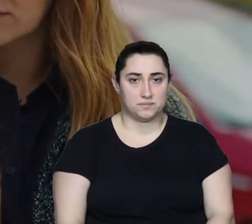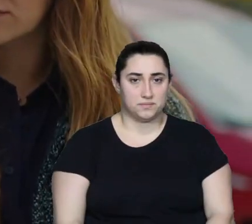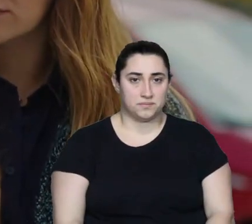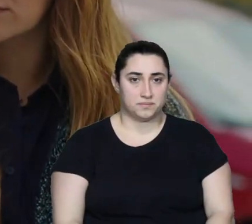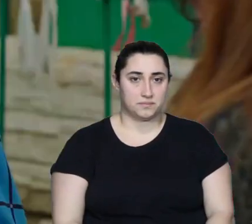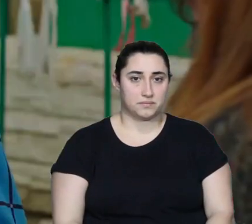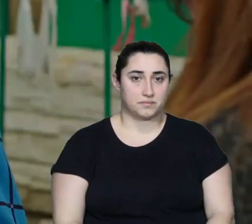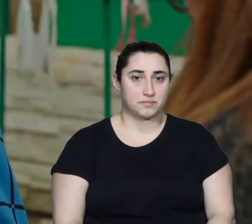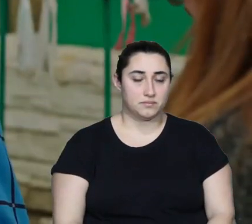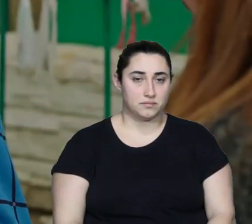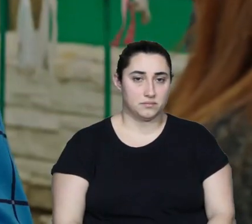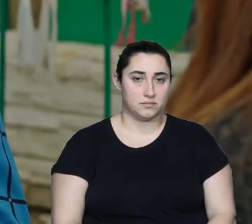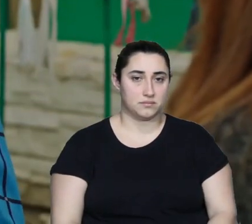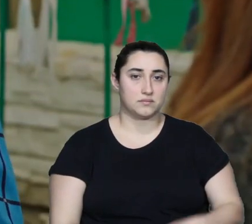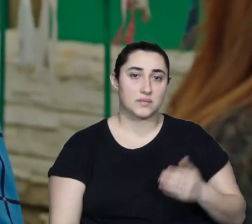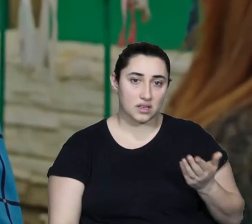Yani...